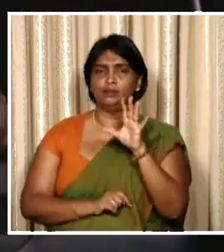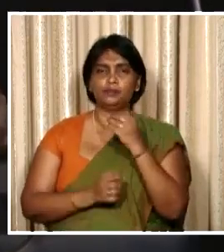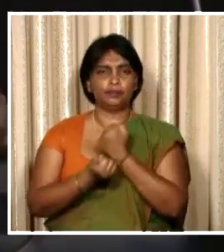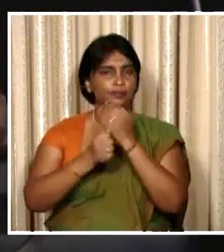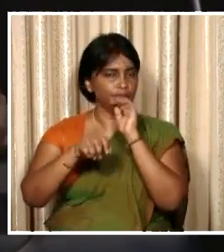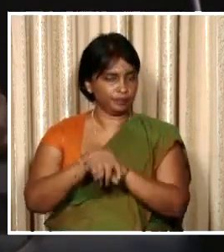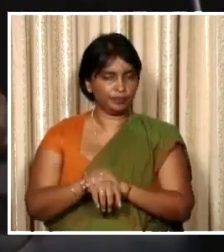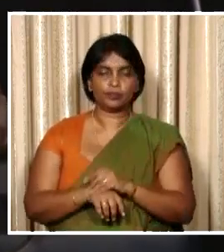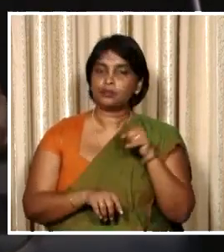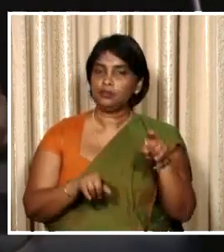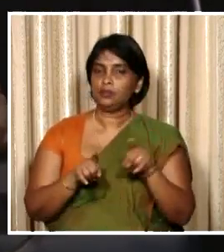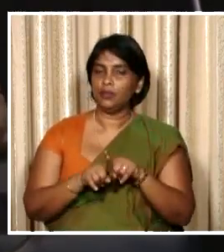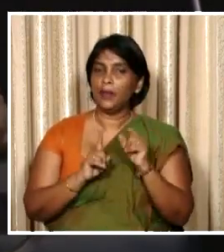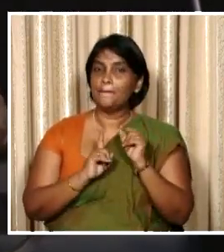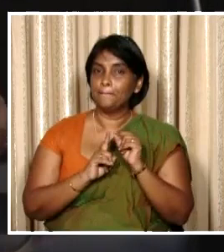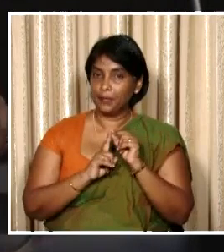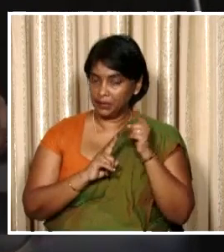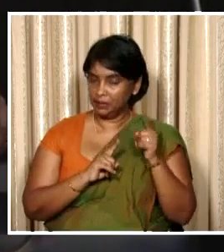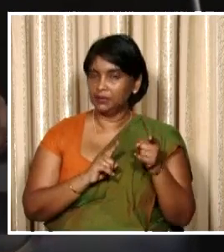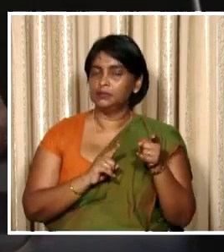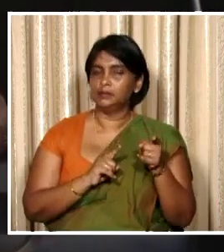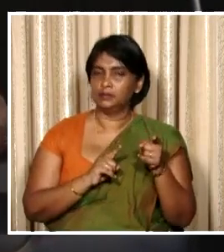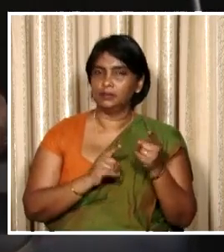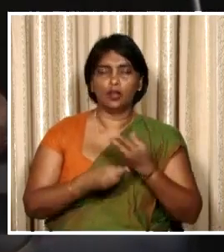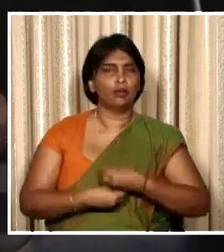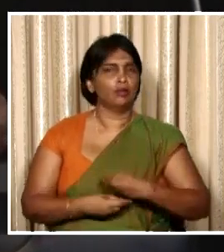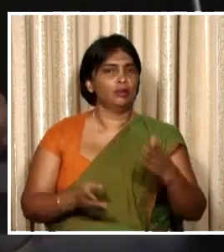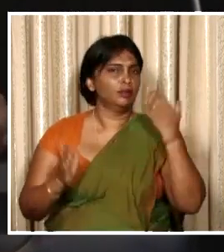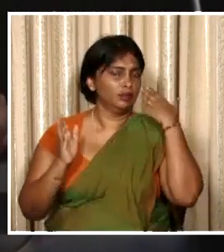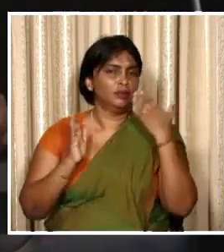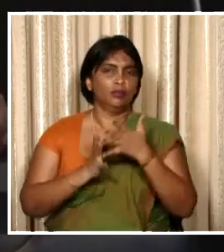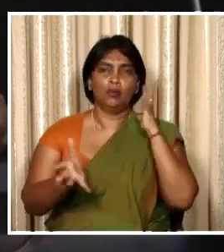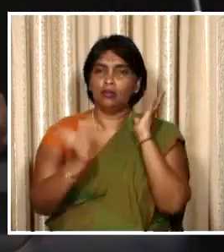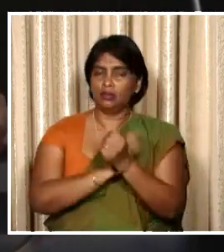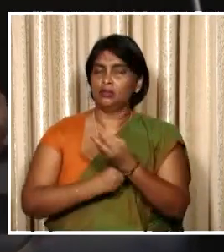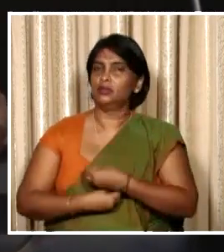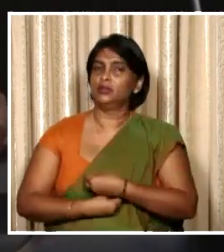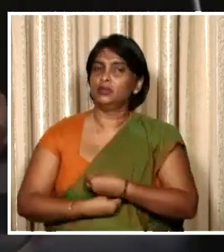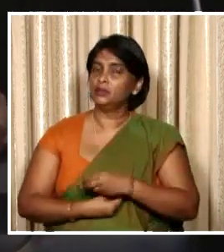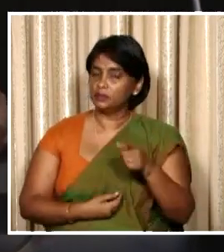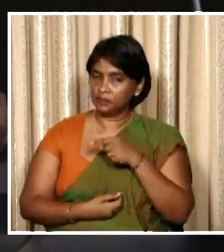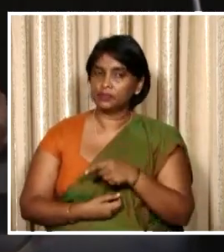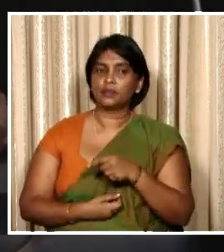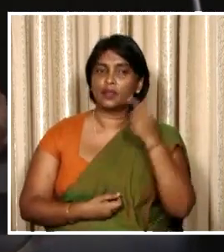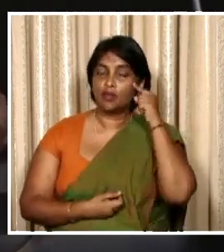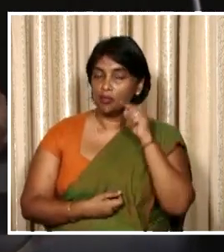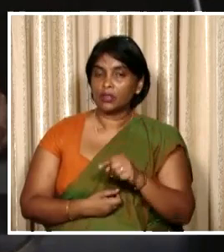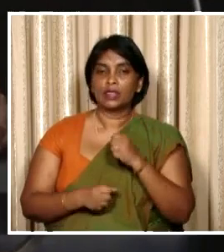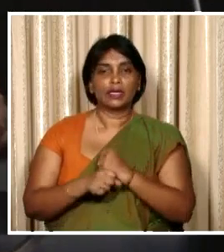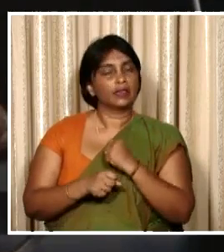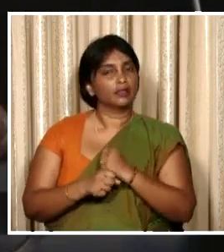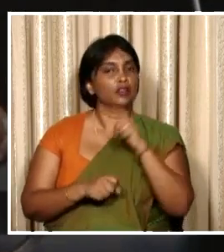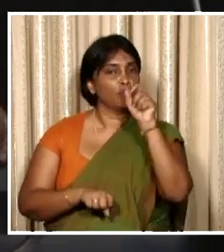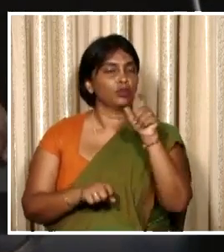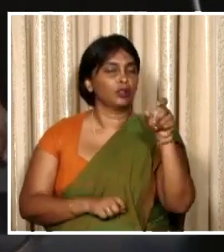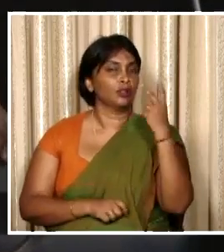බුද්ධිආංශවල. ඒ වගේම ප්‍රගීත් එක්නලිගොඩ අතුරුදහන් කිරීම පැහැරගෙන ගොස් අතුරුදහන් කිරීම සම්බන්ධව ගිරිතලේ කඳවුරේ 12